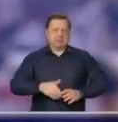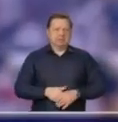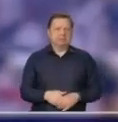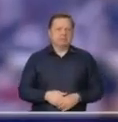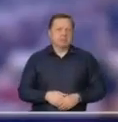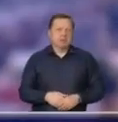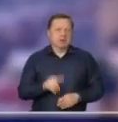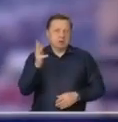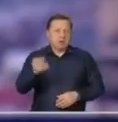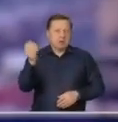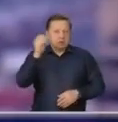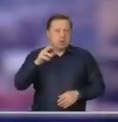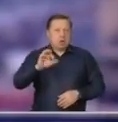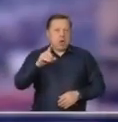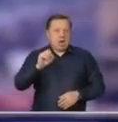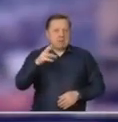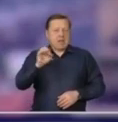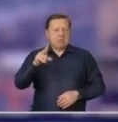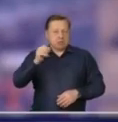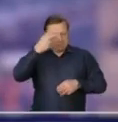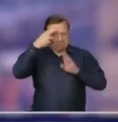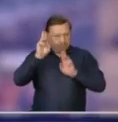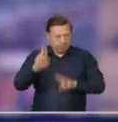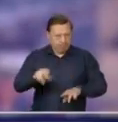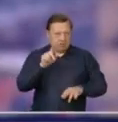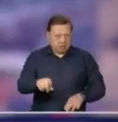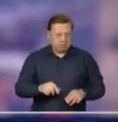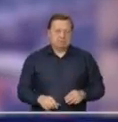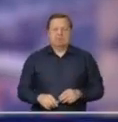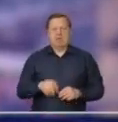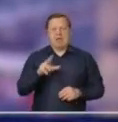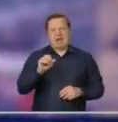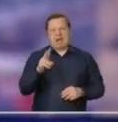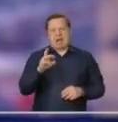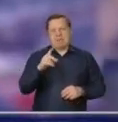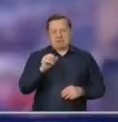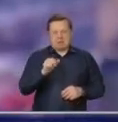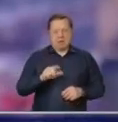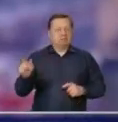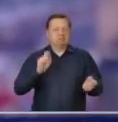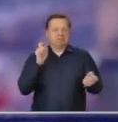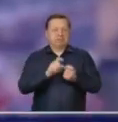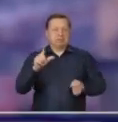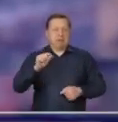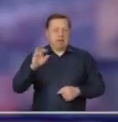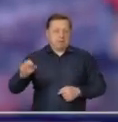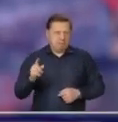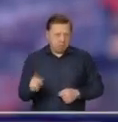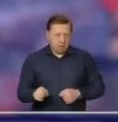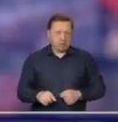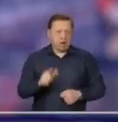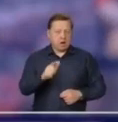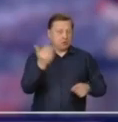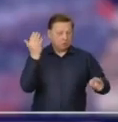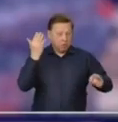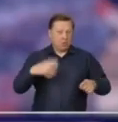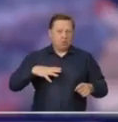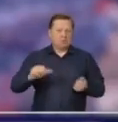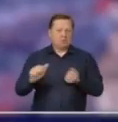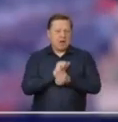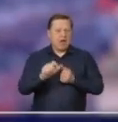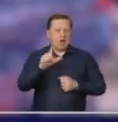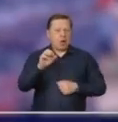Chcieli uczcić pamięć Jolanty Brzeskiej. Przyjęcie przez aklamację jako jedyna zablokowała Platforma Obywatelska. Społeczniczka walcząca o prawo lokatorów